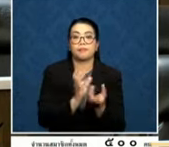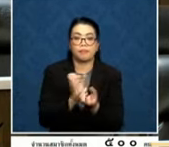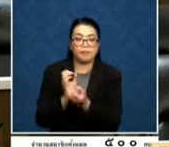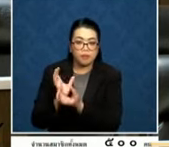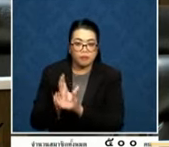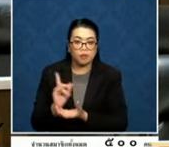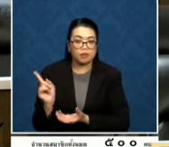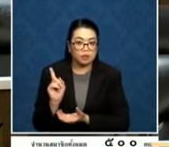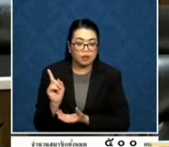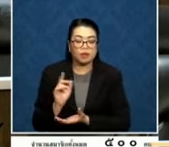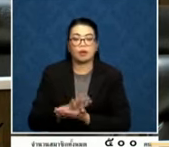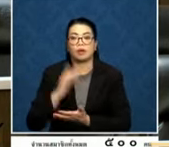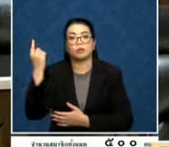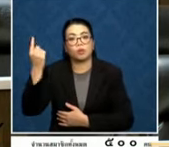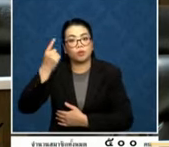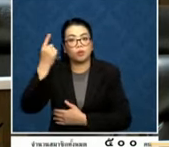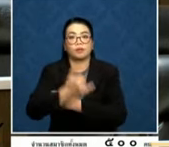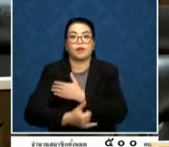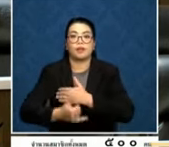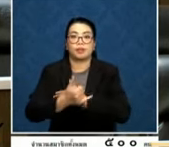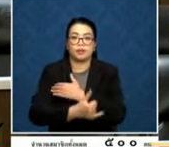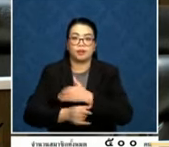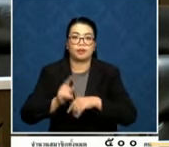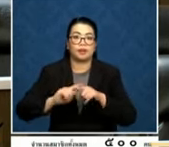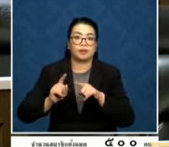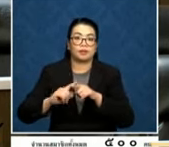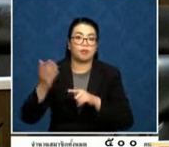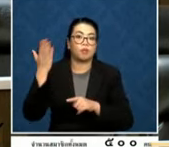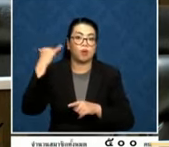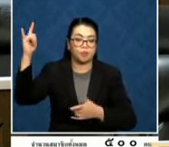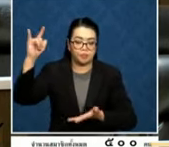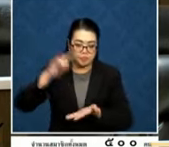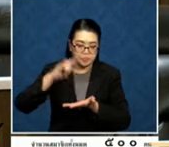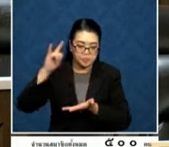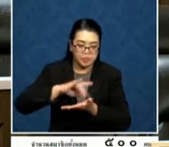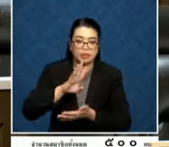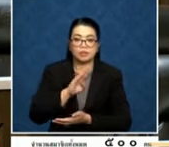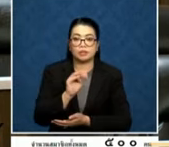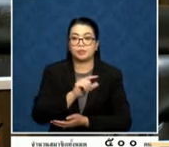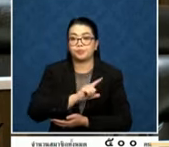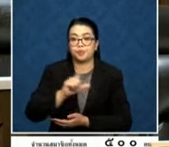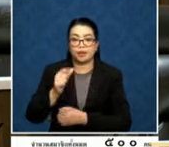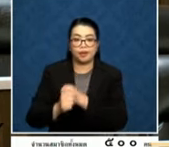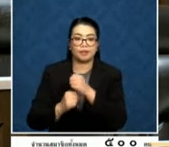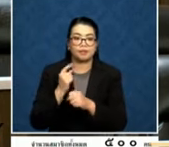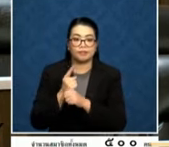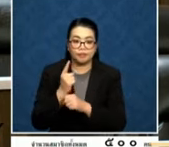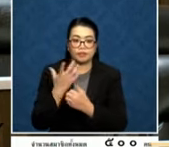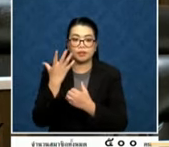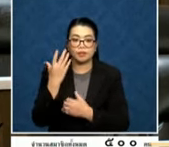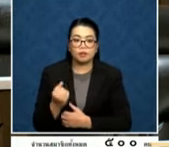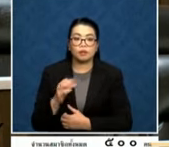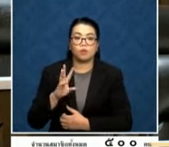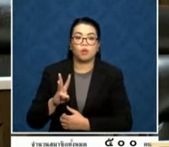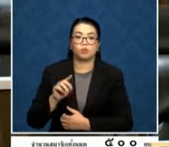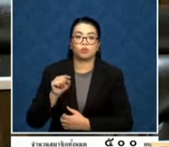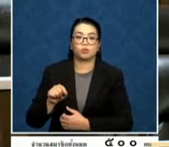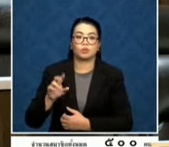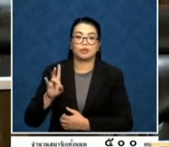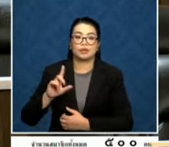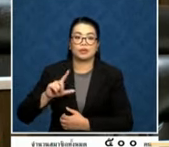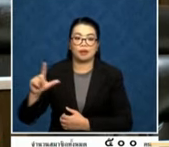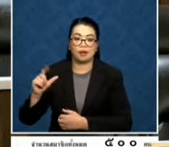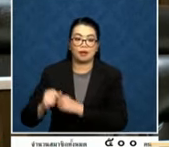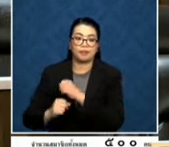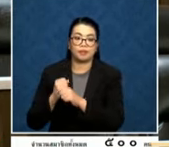ให้อะไรครับส่งผลให้นักท่องเที่ยวต่างชาติครับที่เราเคยมีอยู่ถึง 40ล้านคนต่อปีเนี่ยนะครับเหลืออยู่แค่ 6.7ล้านคนใน